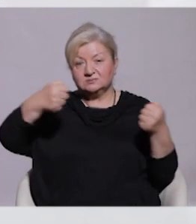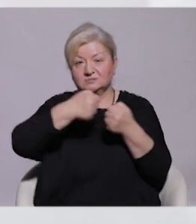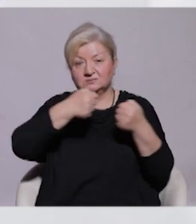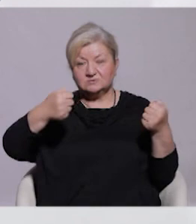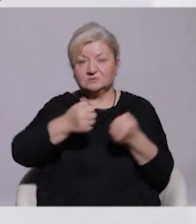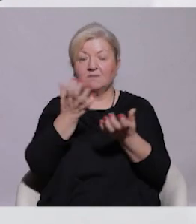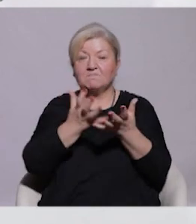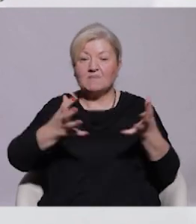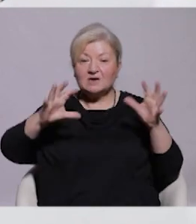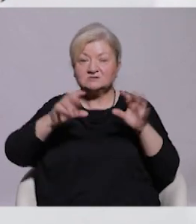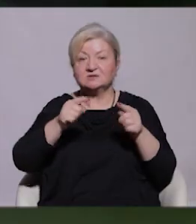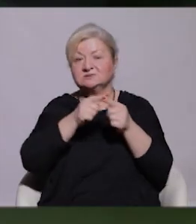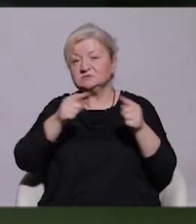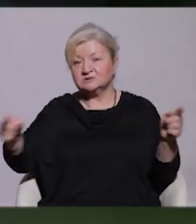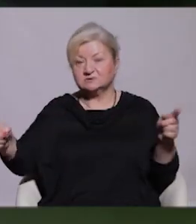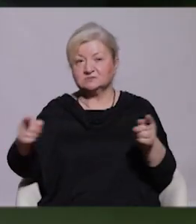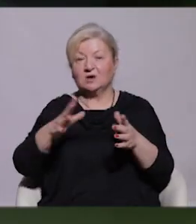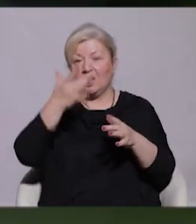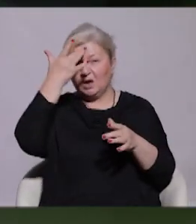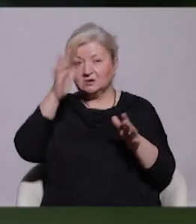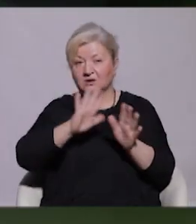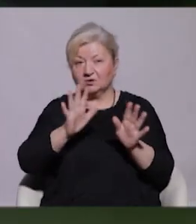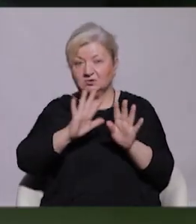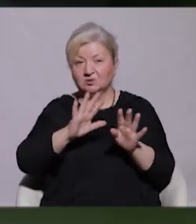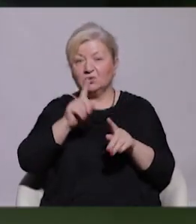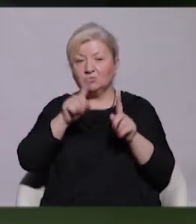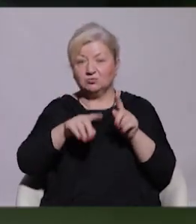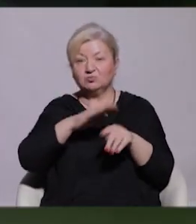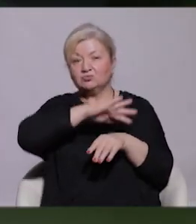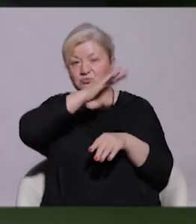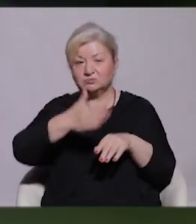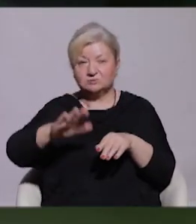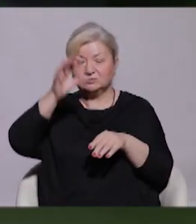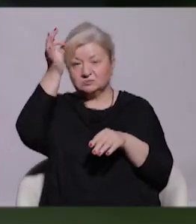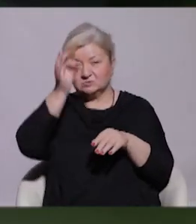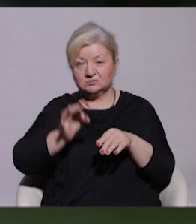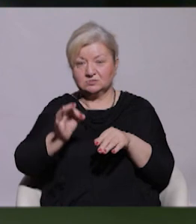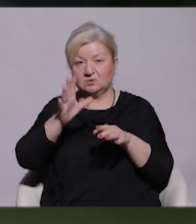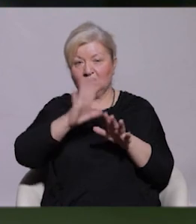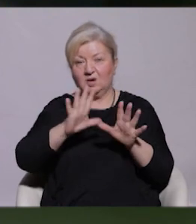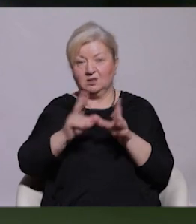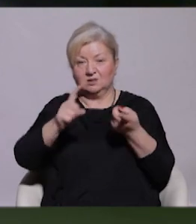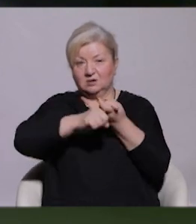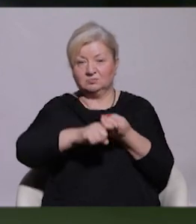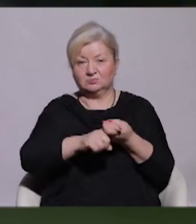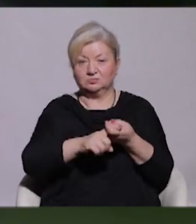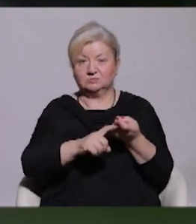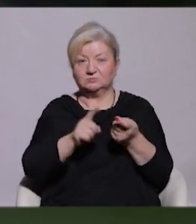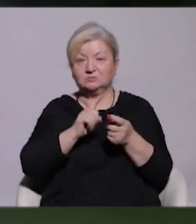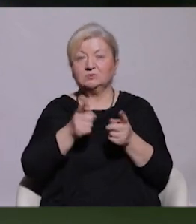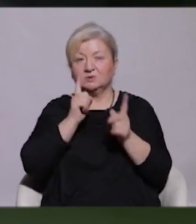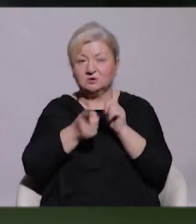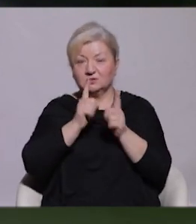დაჭიმულობაზე, მასაზე და სიგრძეზე. და არ დაგავიწყდეთ თურმე არ არის დამოკიდებული სიხშირეზე და ტალღის სიგრძეზე. ასევე განვიხილეთ